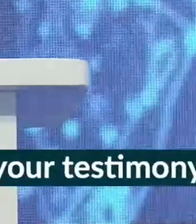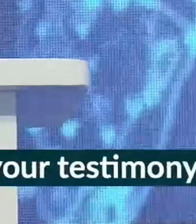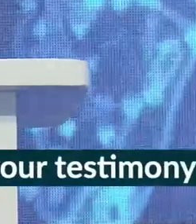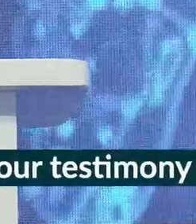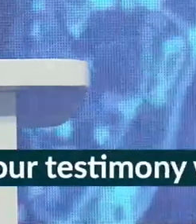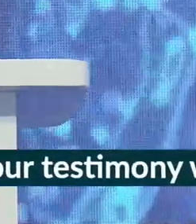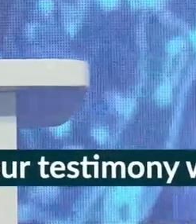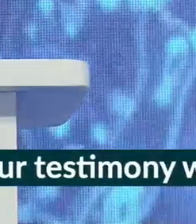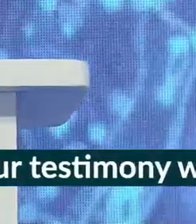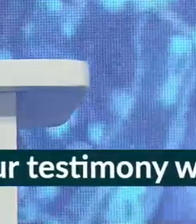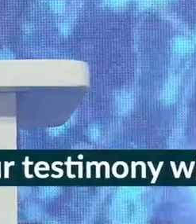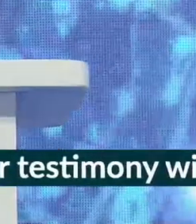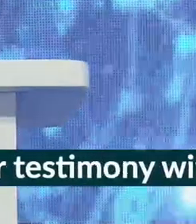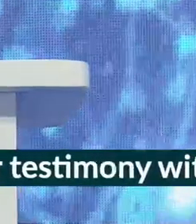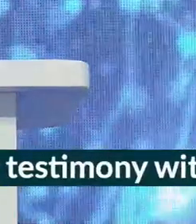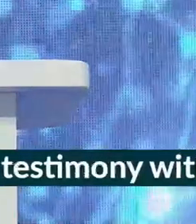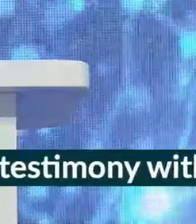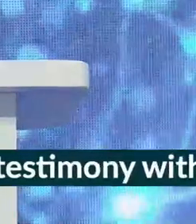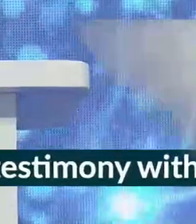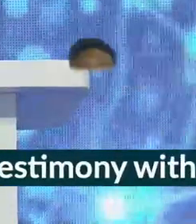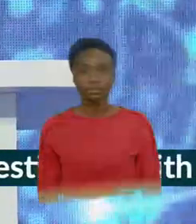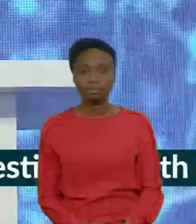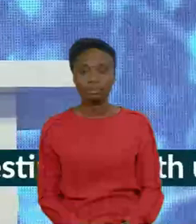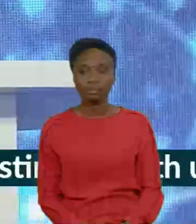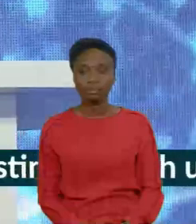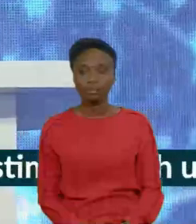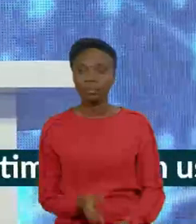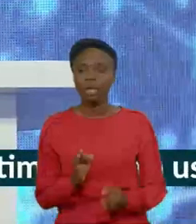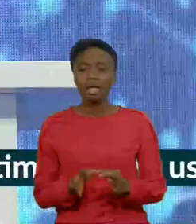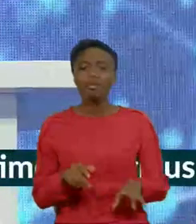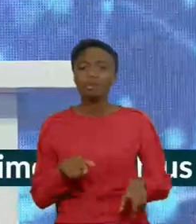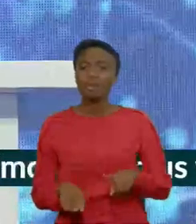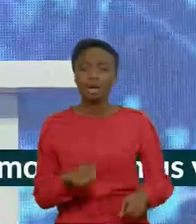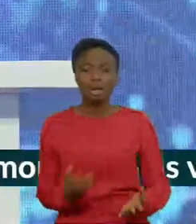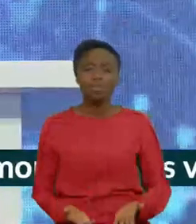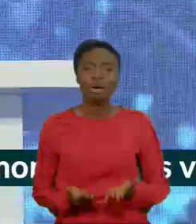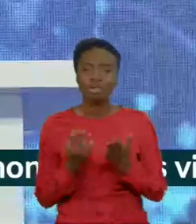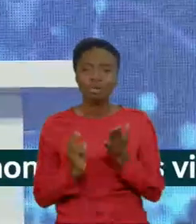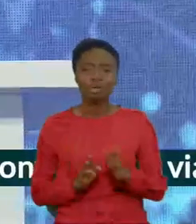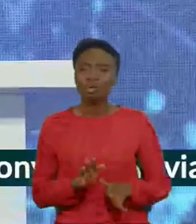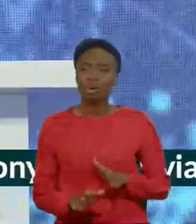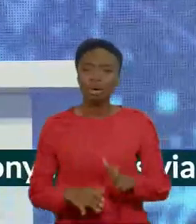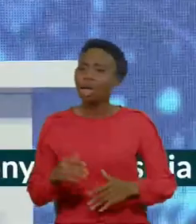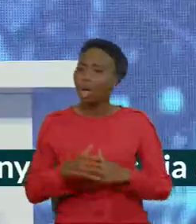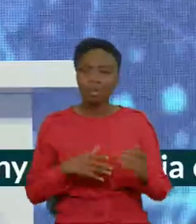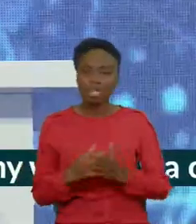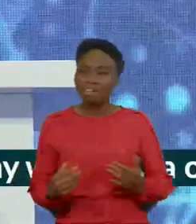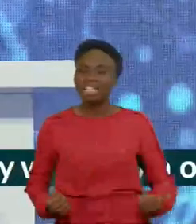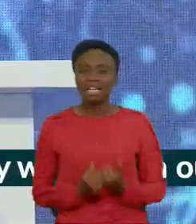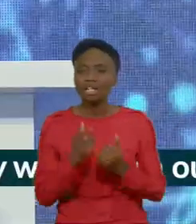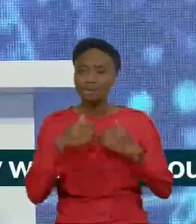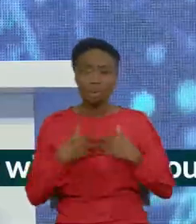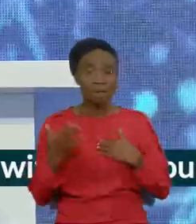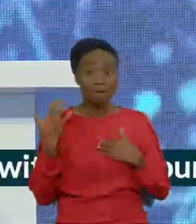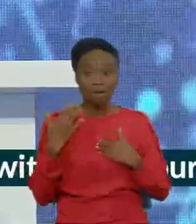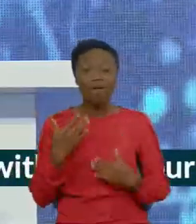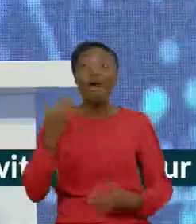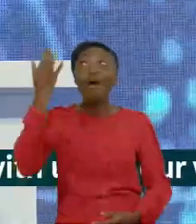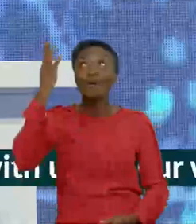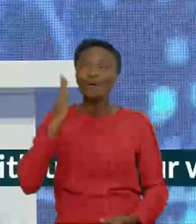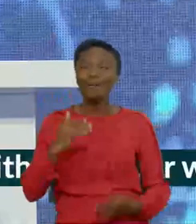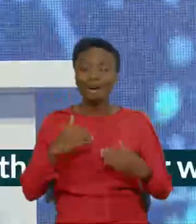Si vous étiez paralysé, tenez-vous debout et marchez, quels que soient les défis que vous avez.